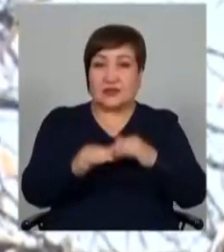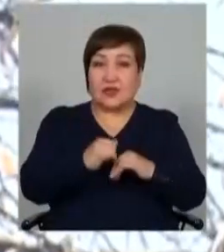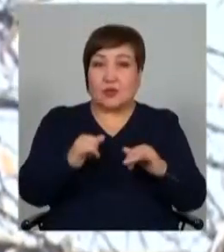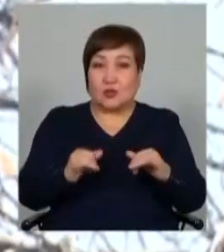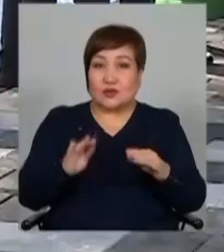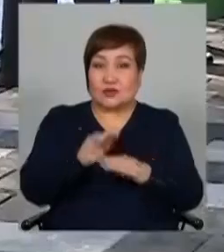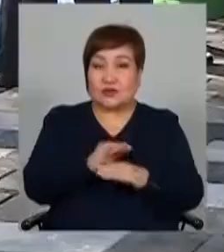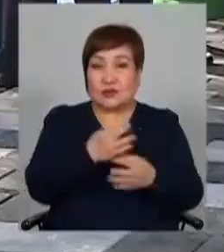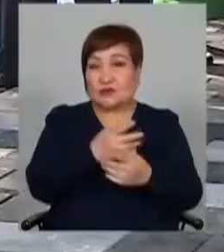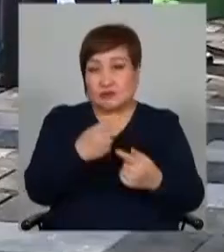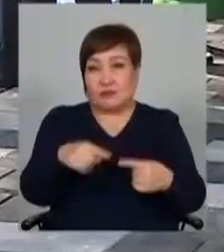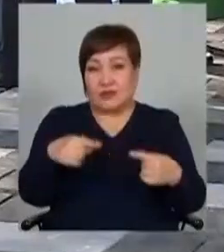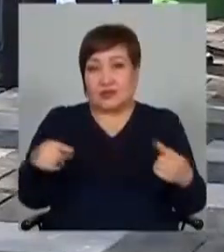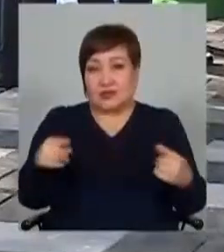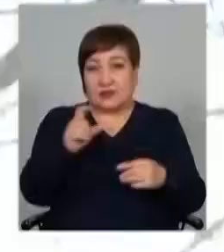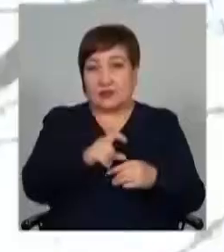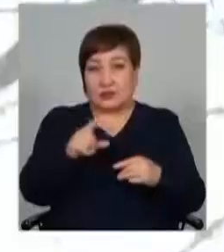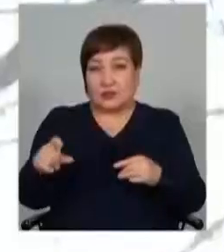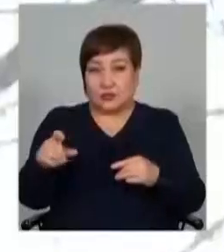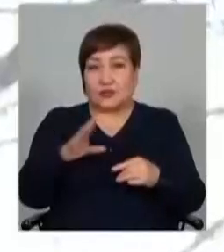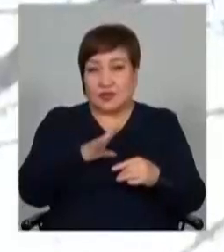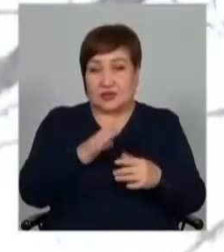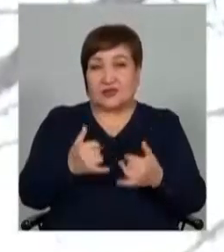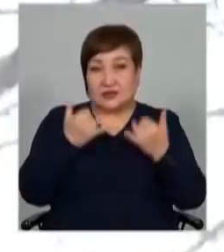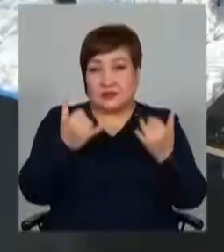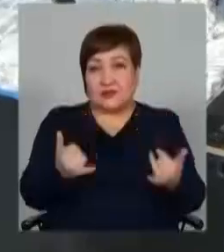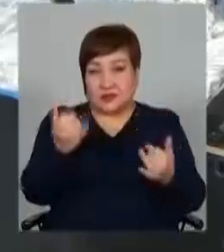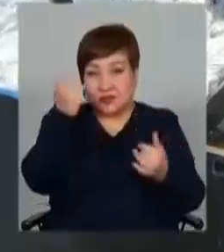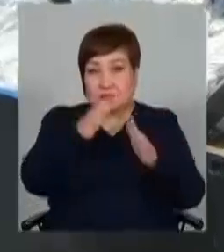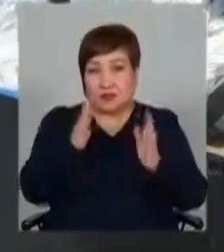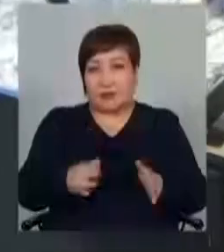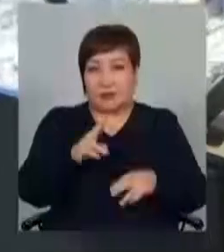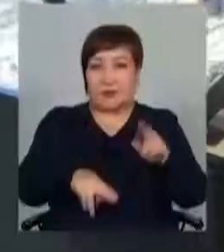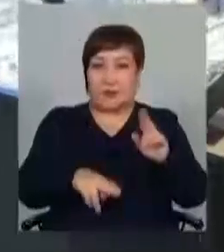басқа да тұлғалар ұлықталып келді. Ұлағат Арғын, Ялқынжан Әшімжанов, Алматы арнасы.